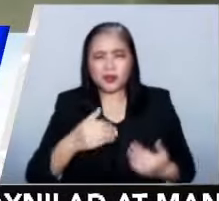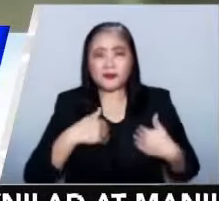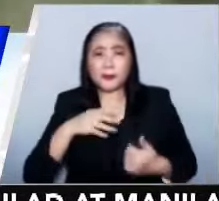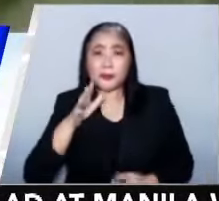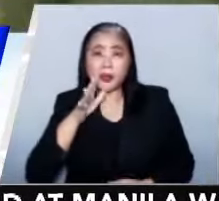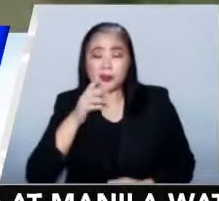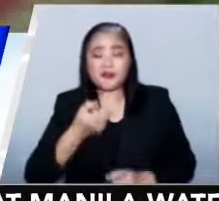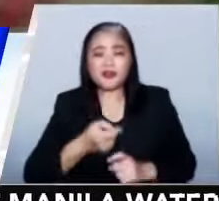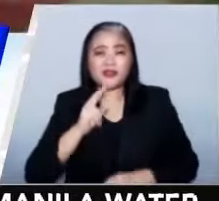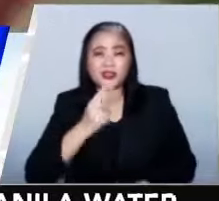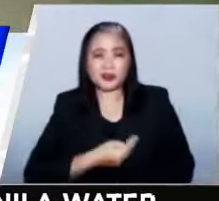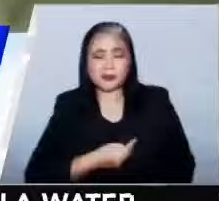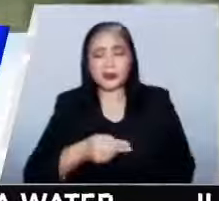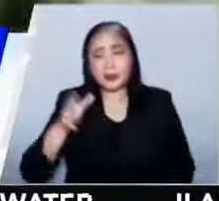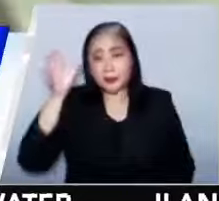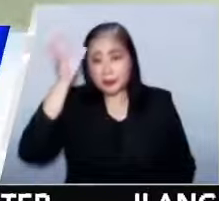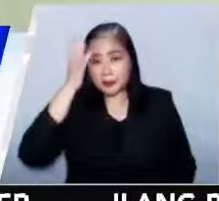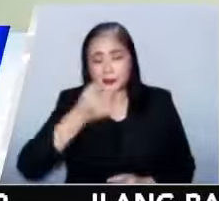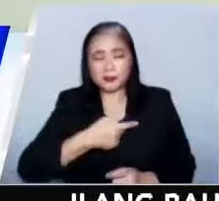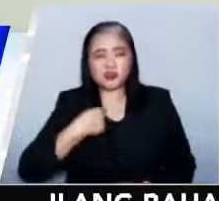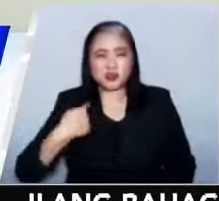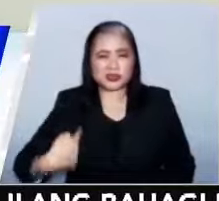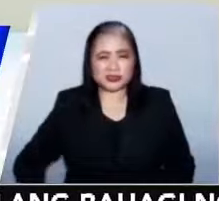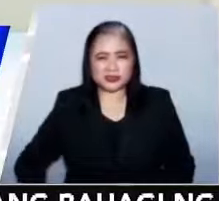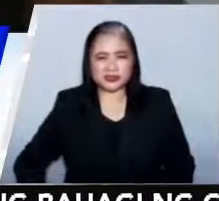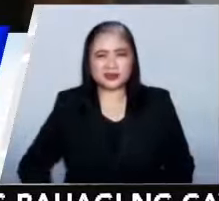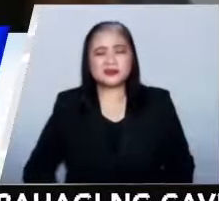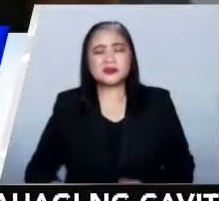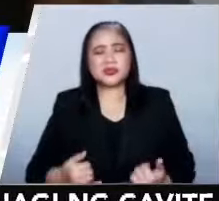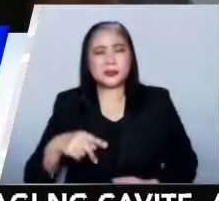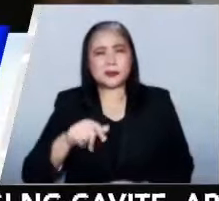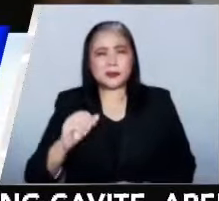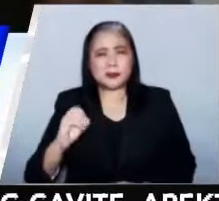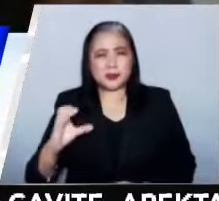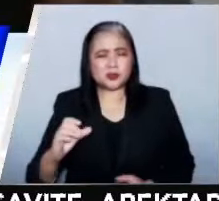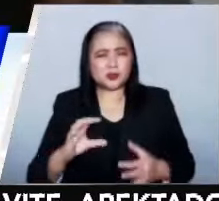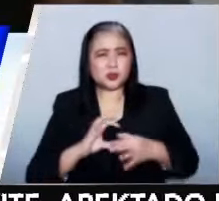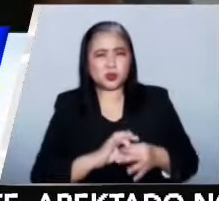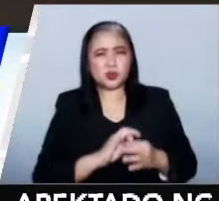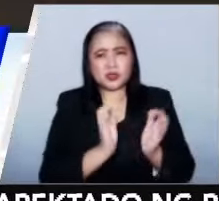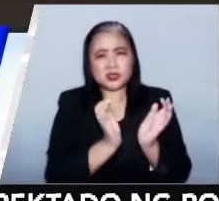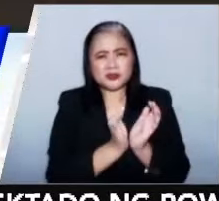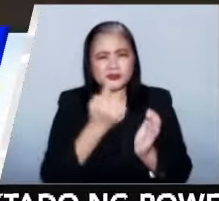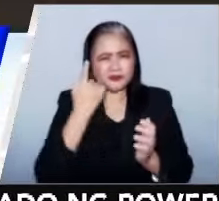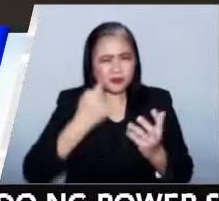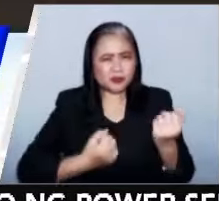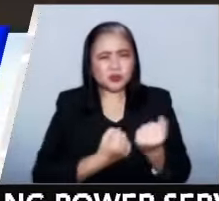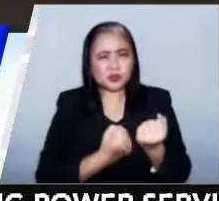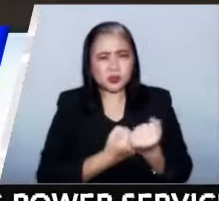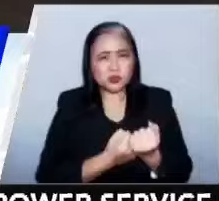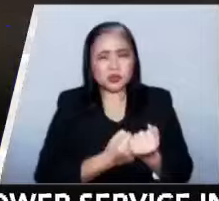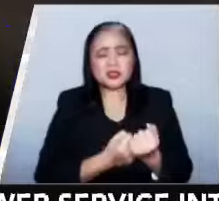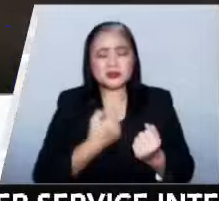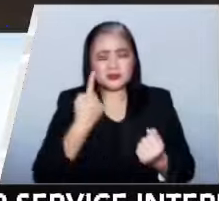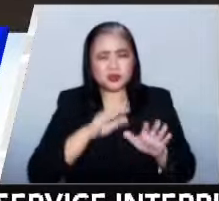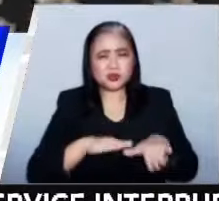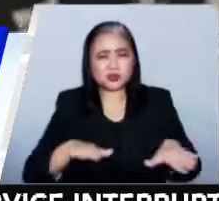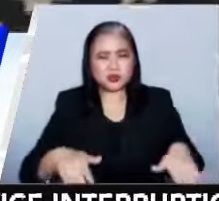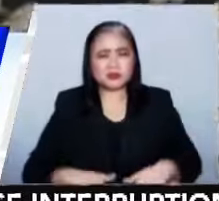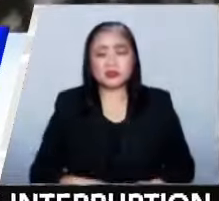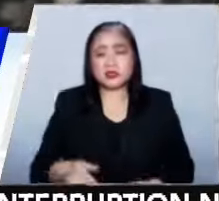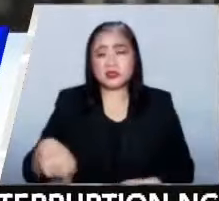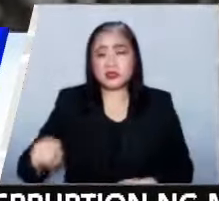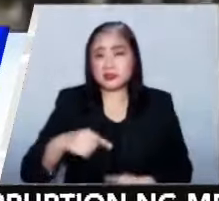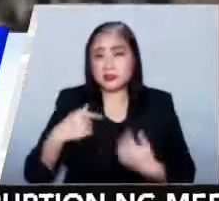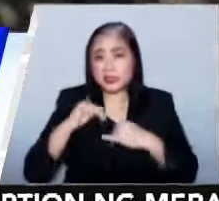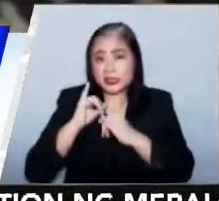amang Chinese. Nakipag-unahin ng PAOCC sa DSWD para sa dagdag tulong sa mga bata. May ilan ding nakausap ang GMA Integrated News